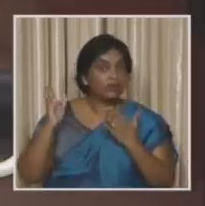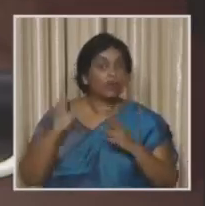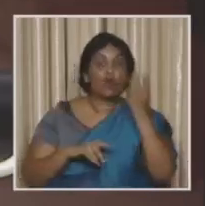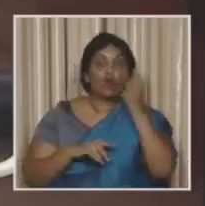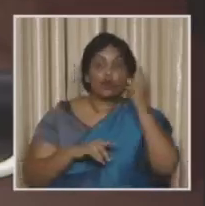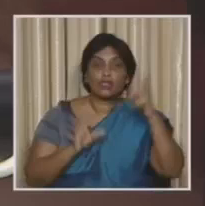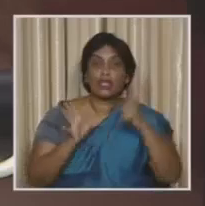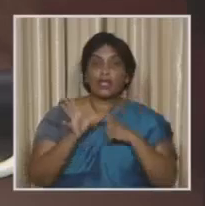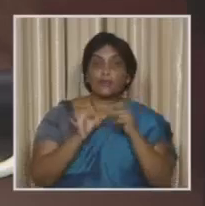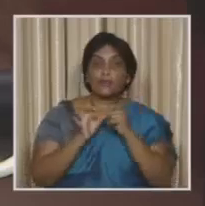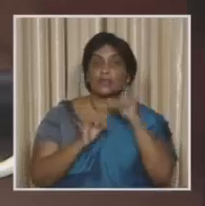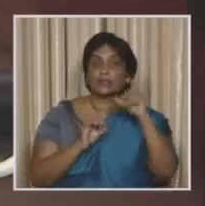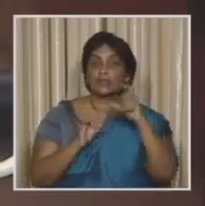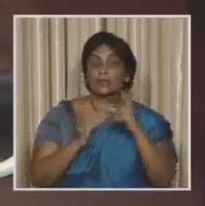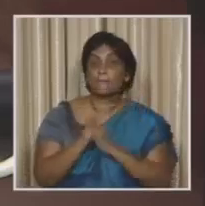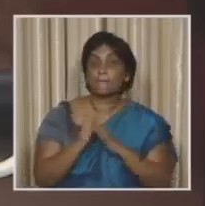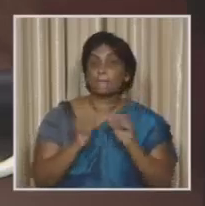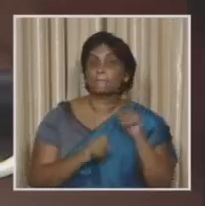ඕස්ට්‍රේලියාවේ ABC මාධ්‍ය ජාලය